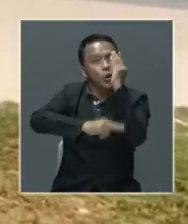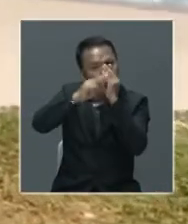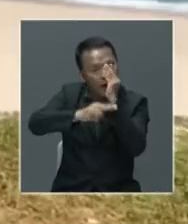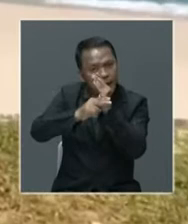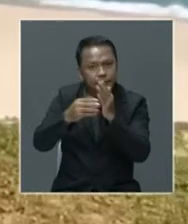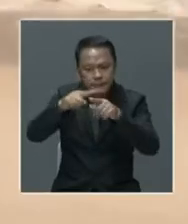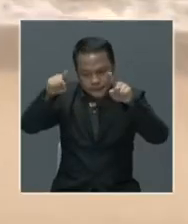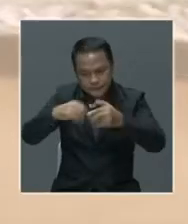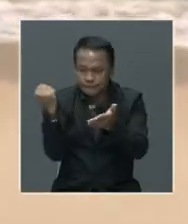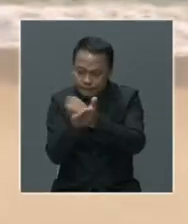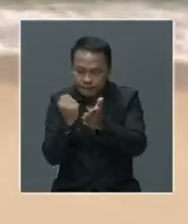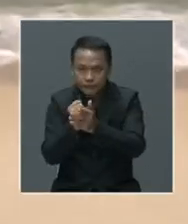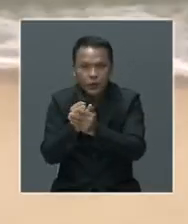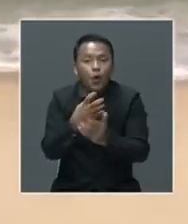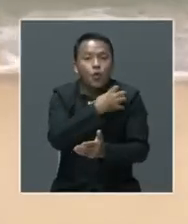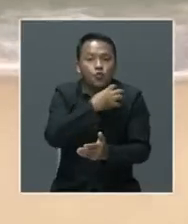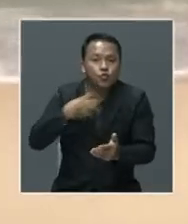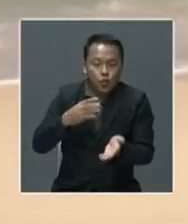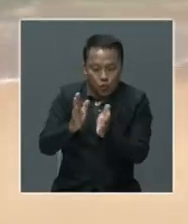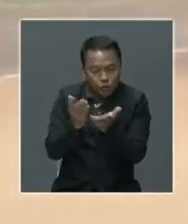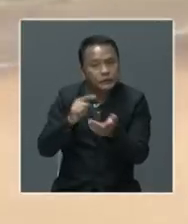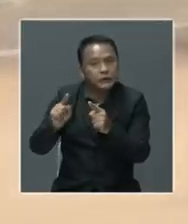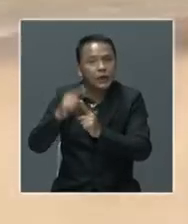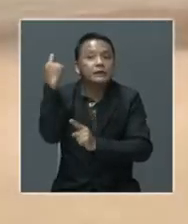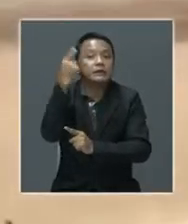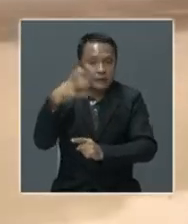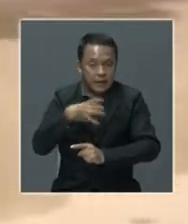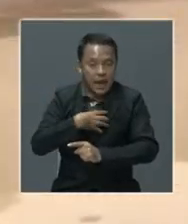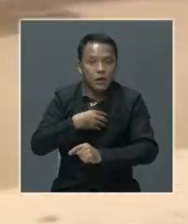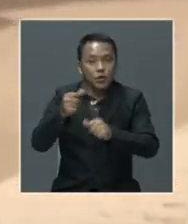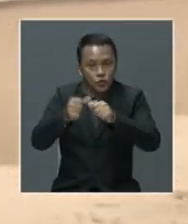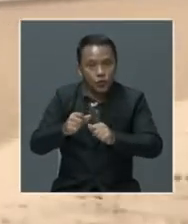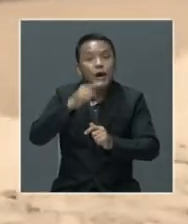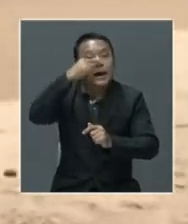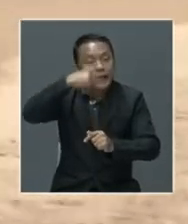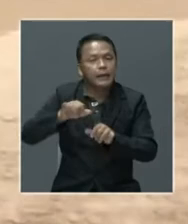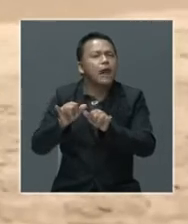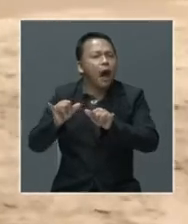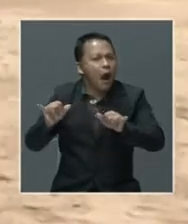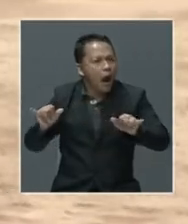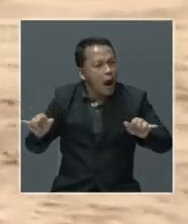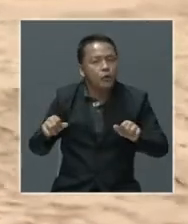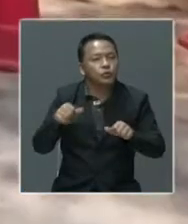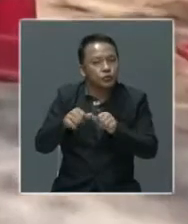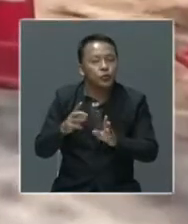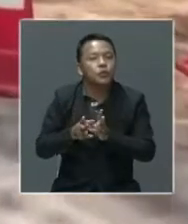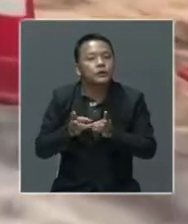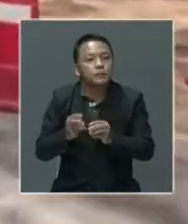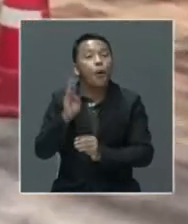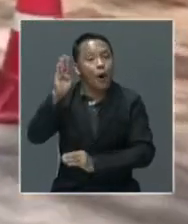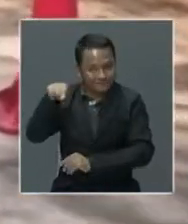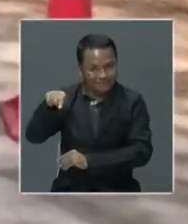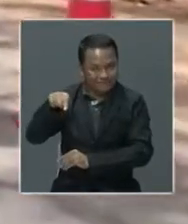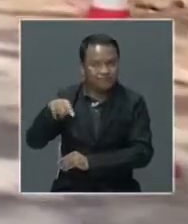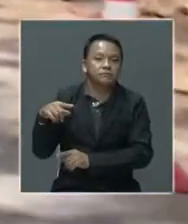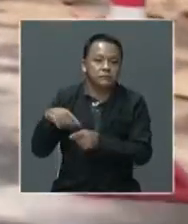อกสารยื่นขอวีซ่าสำหรับกลุ่มนักท่องเที่ยวที่ต้องการจะพักในประเทศไทยระยะยาวเนี่ยนะคะก็เป็นกรณีของบริษัทที่จะเข้